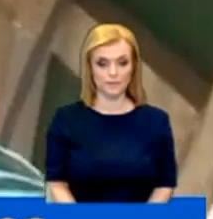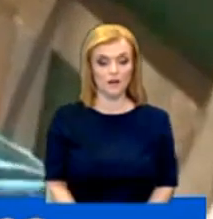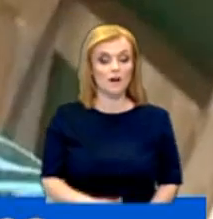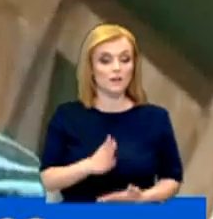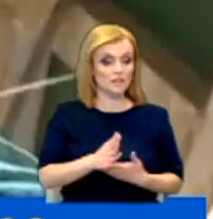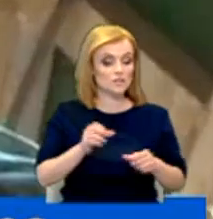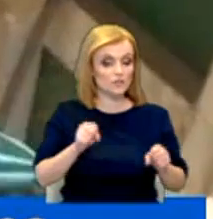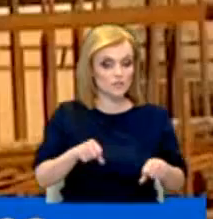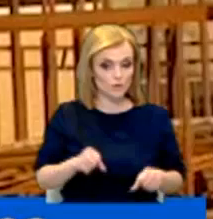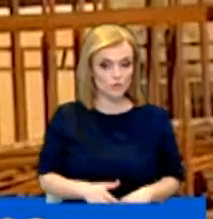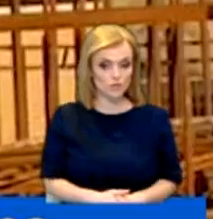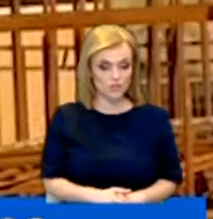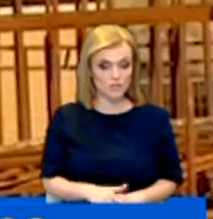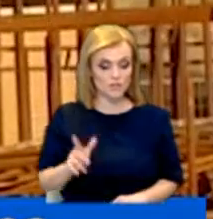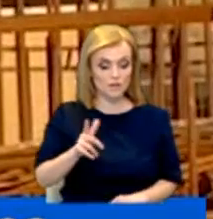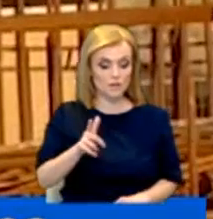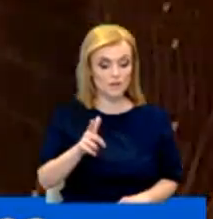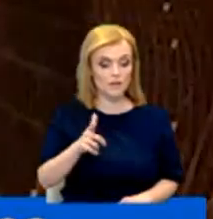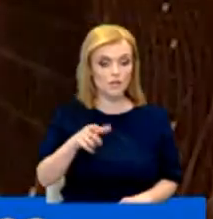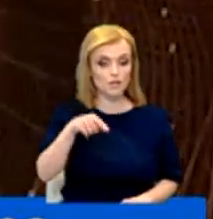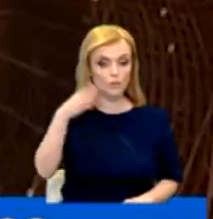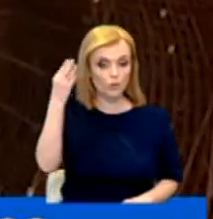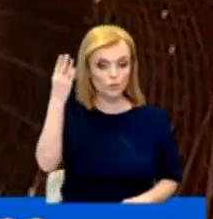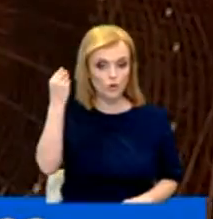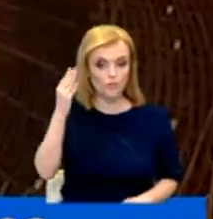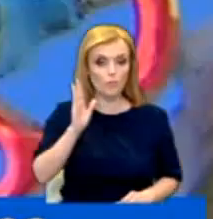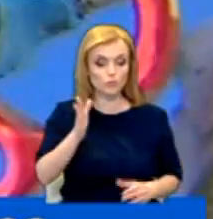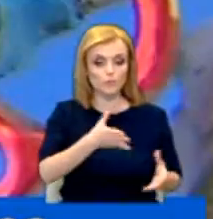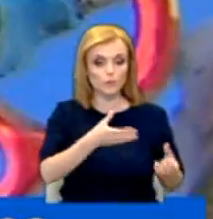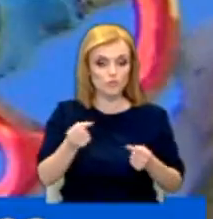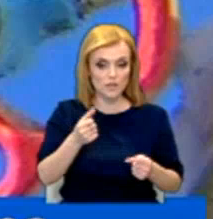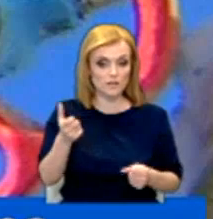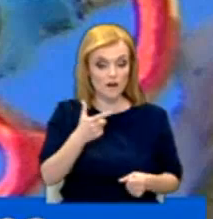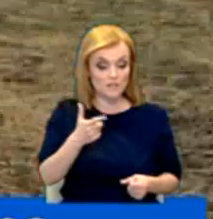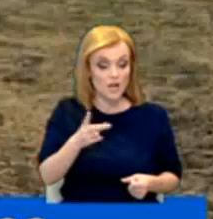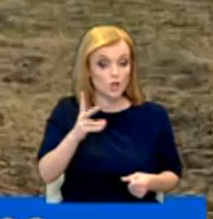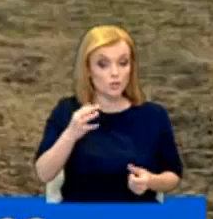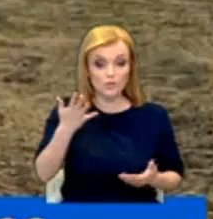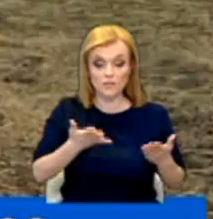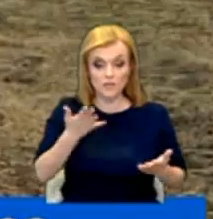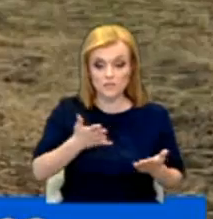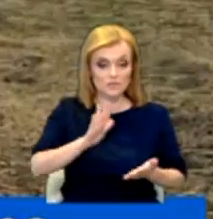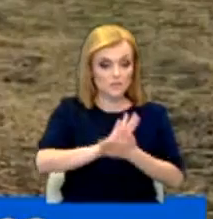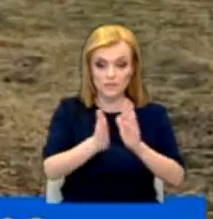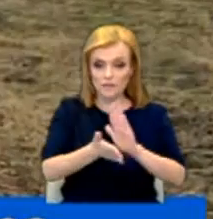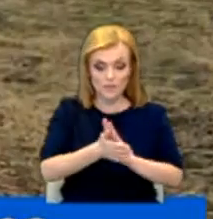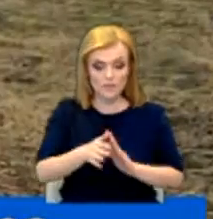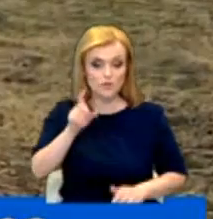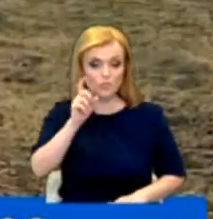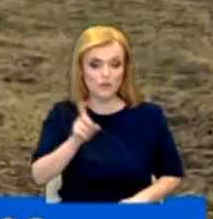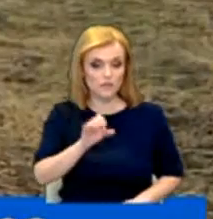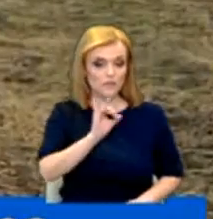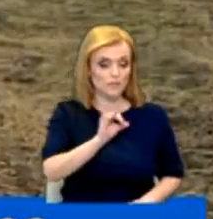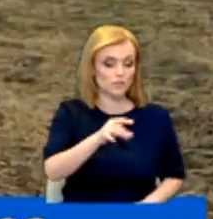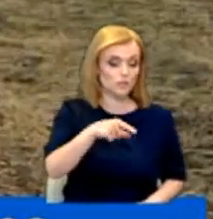Există o alternativă privind alimentarea Republicii Moldova dacă Moscova și Kievul nu se înțeleg privind tranzitul gazului rusesc pe